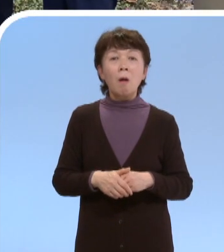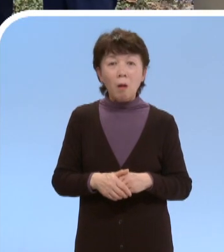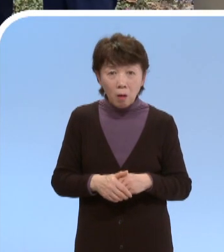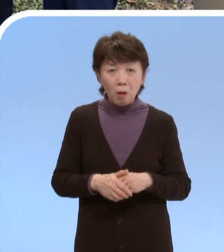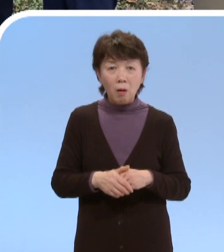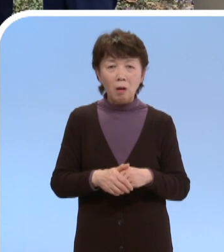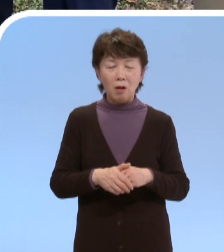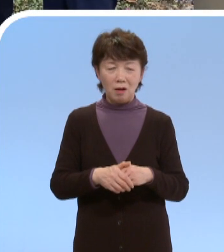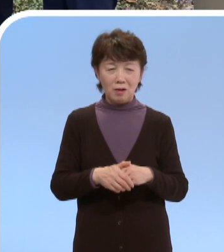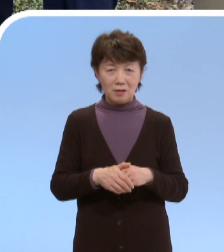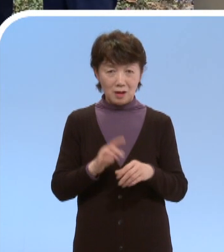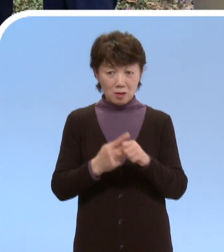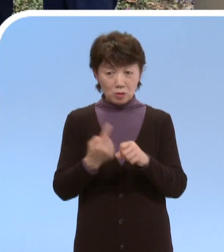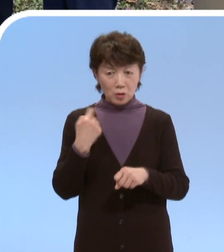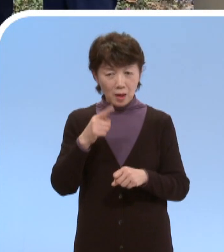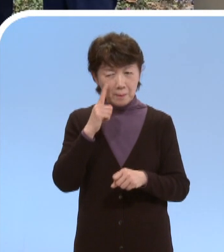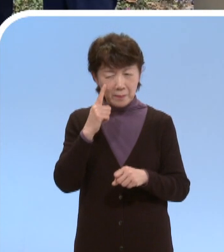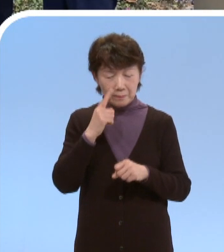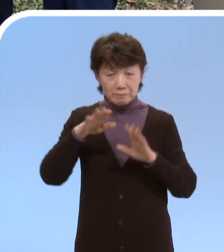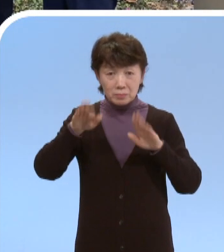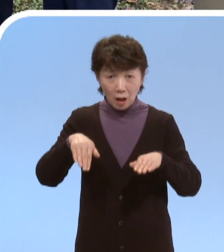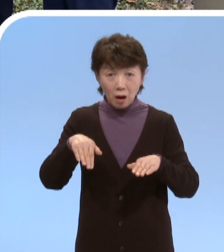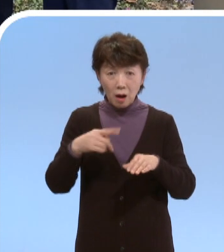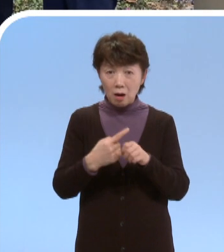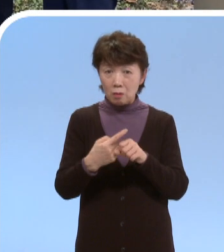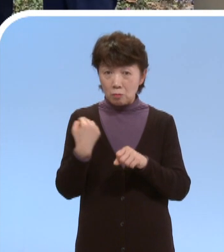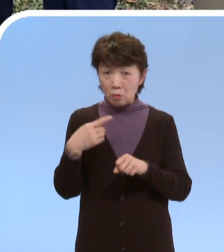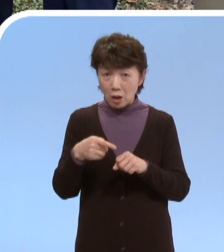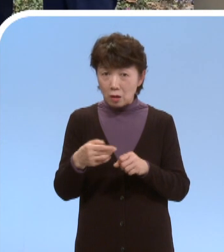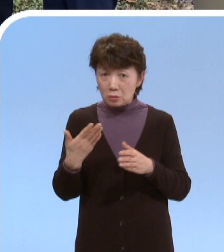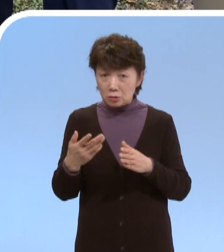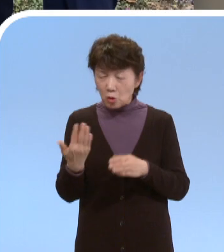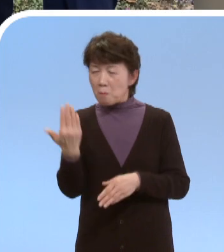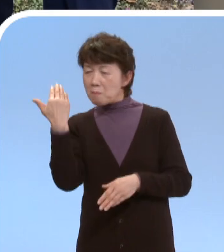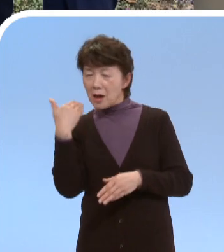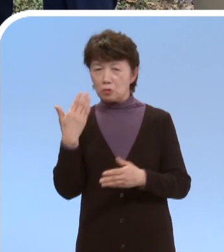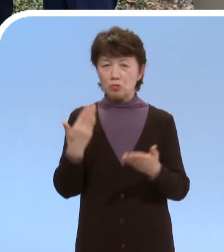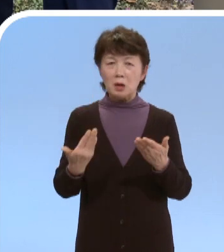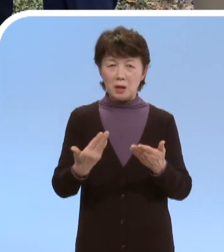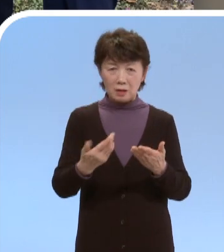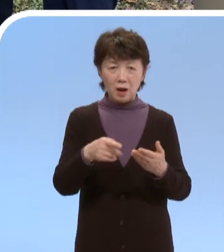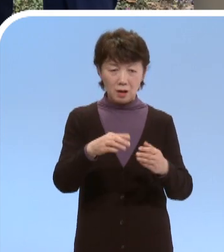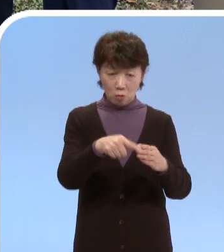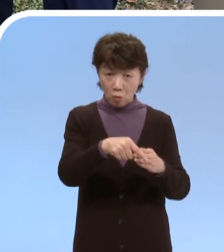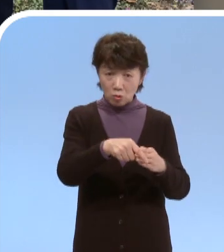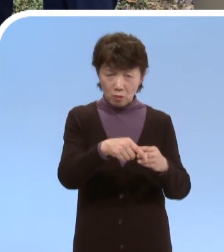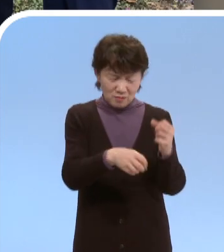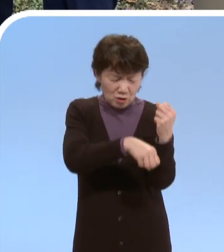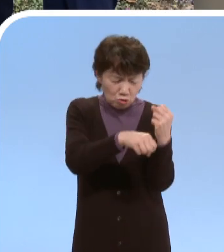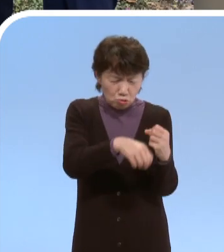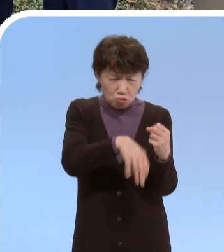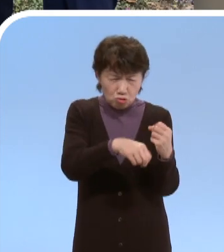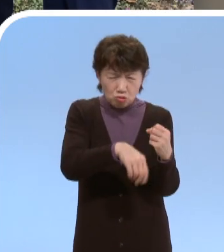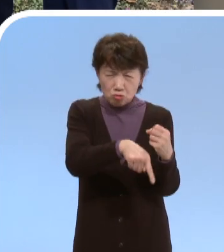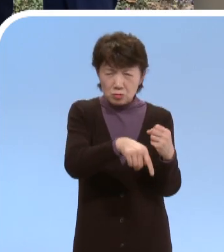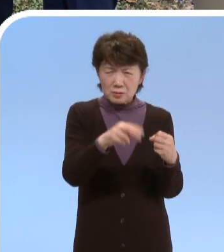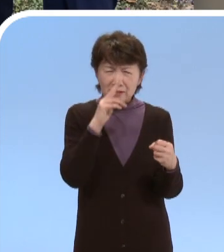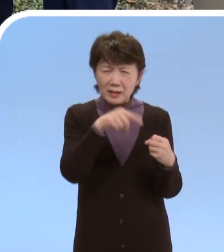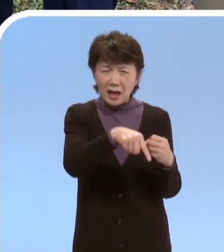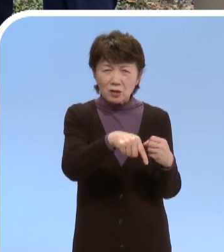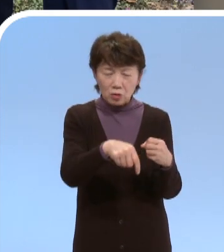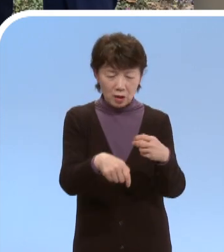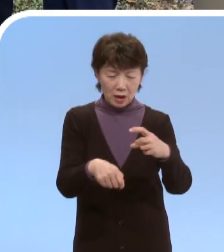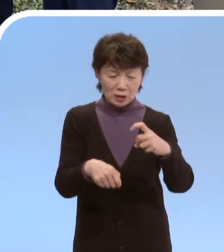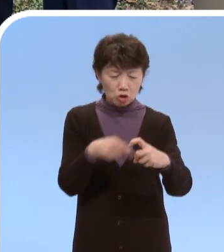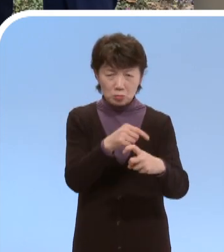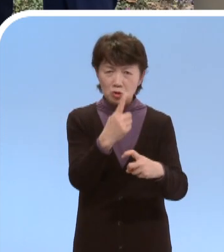昨年行った実証実験では糞の回収量が設置前と比べて10分の1以下へと大幅に減りました